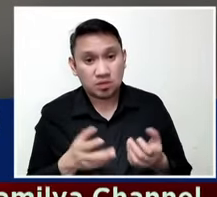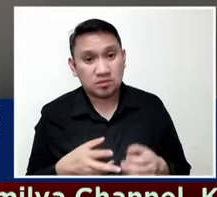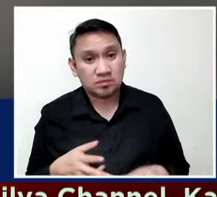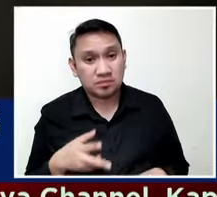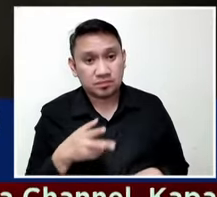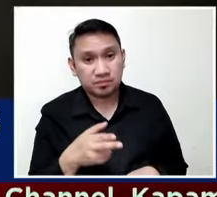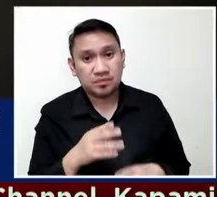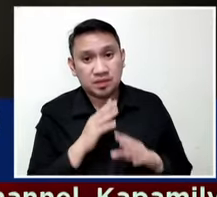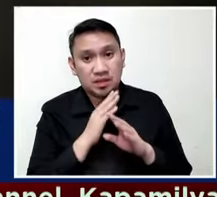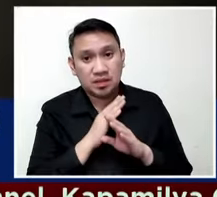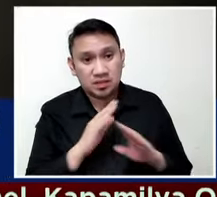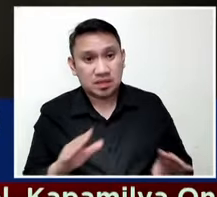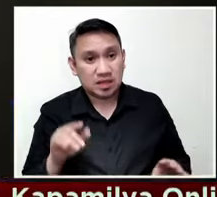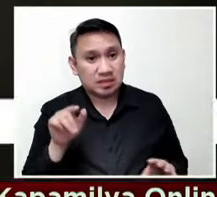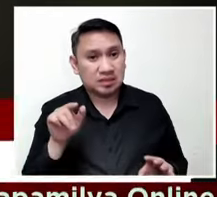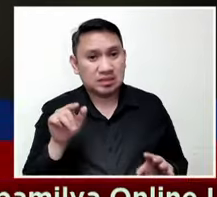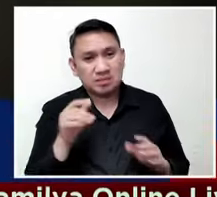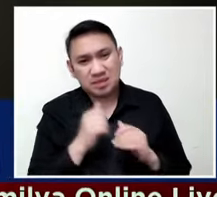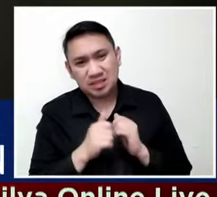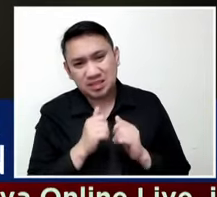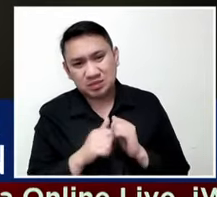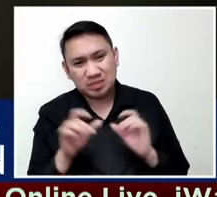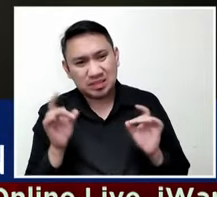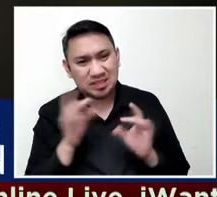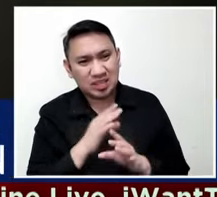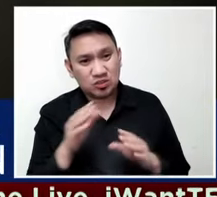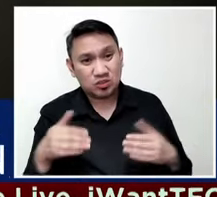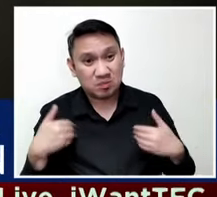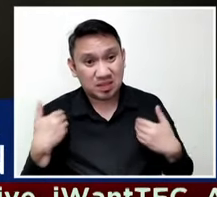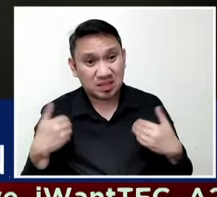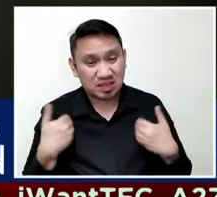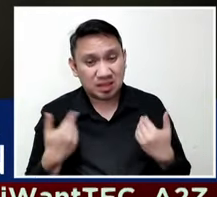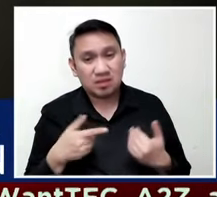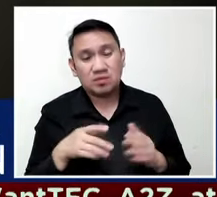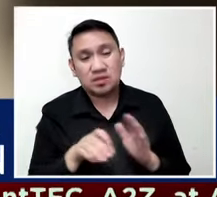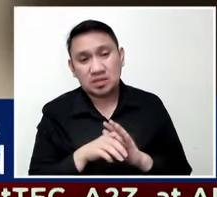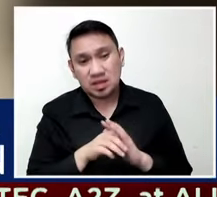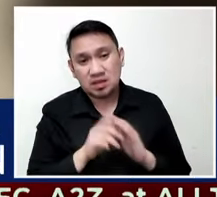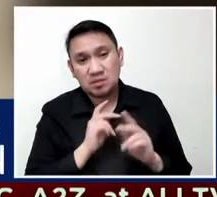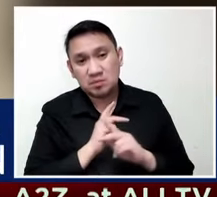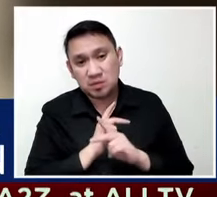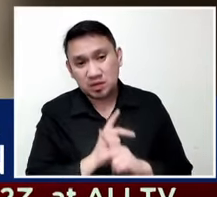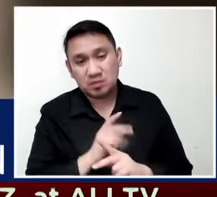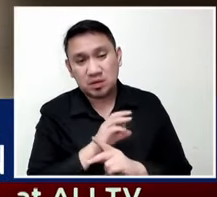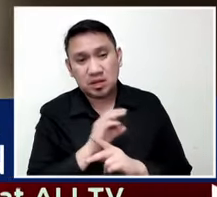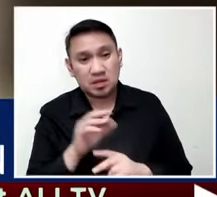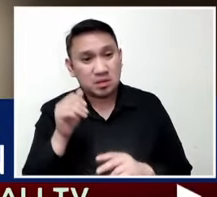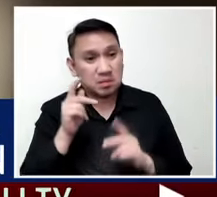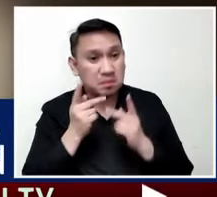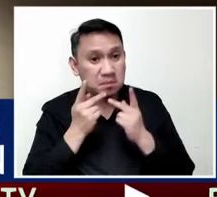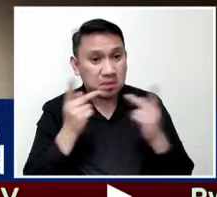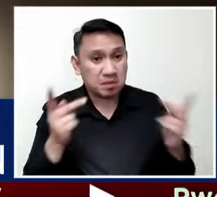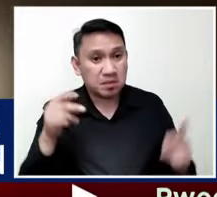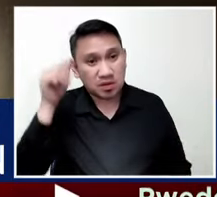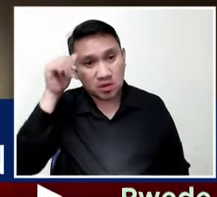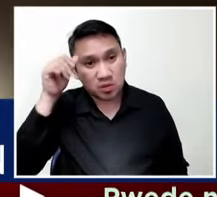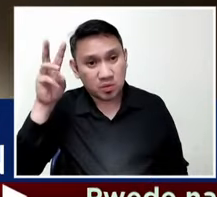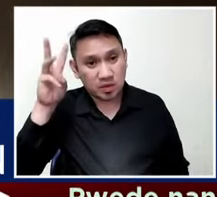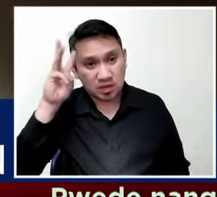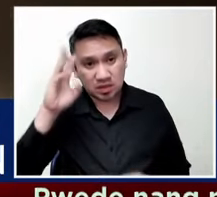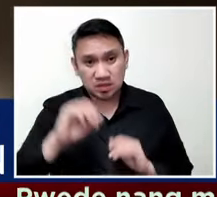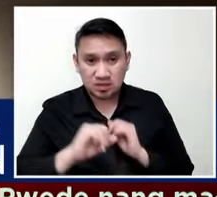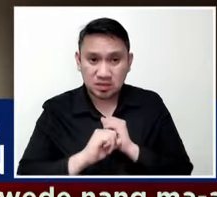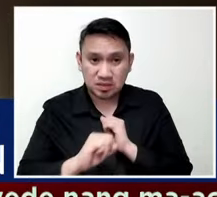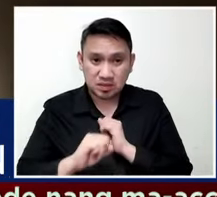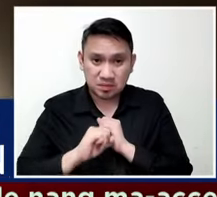silent pandemic na ito sa mga kabataan sa tulong ng prevention, cessation at public awareness campaigns na pinangungunahan